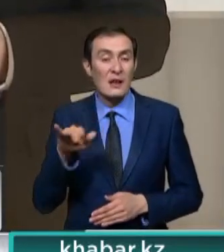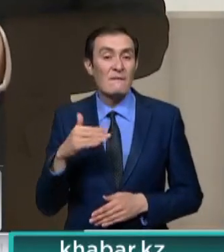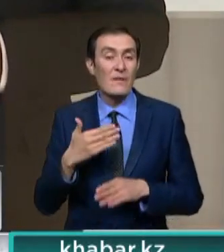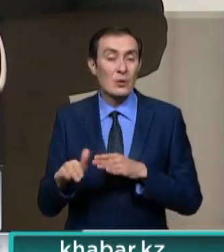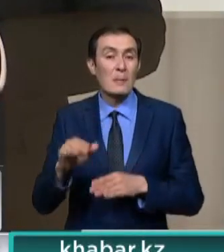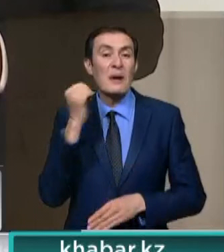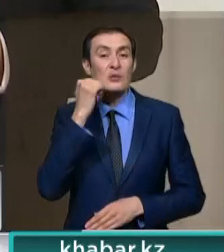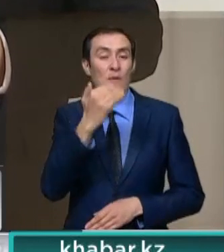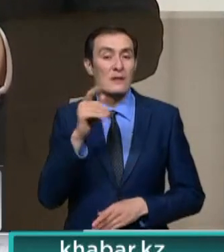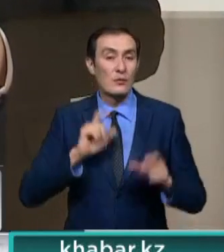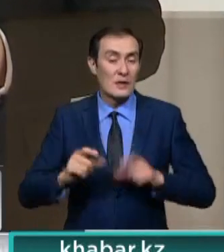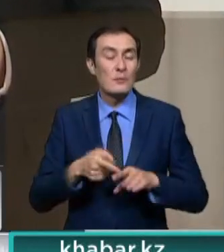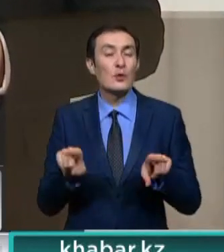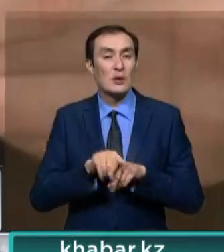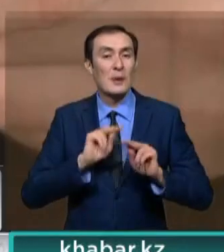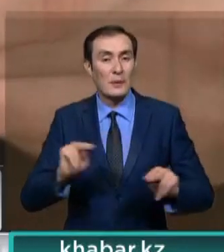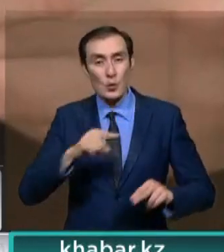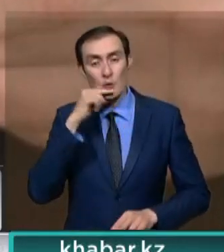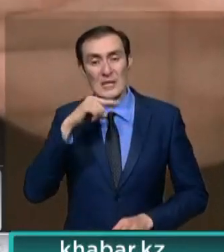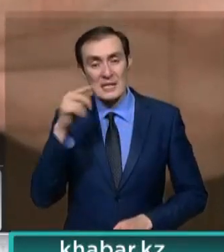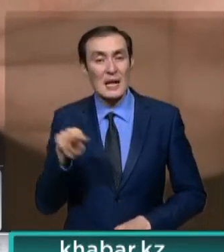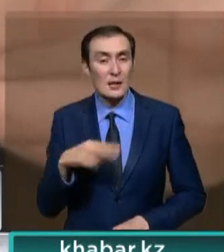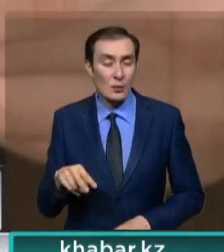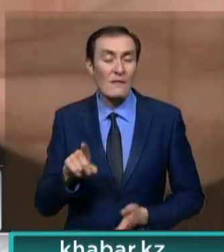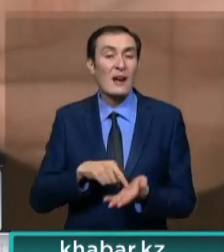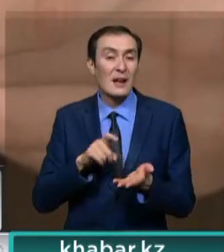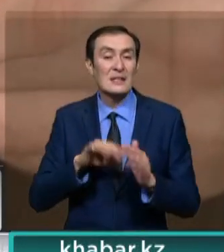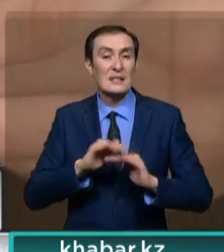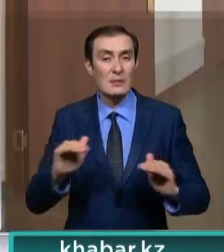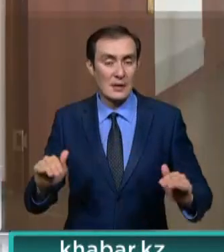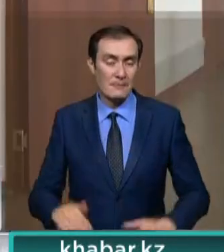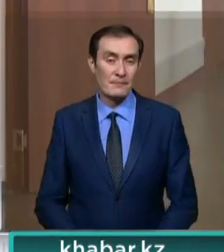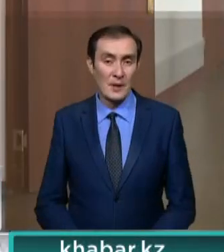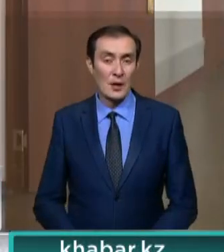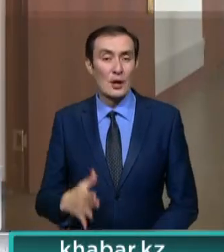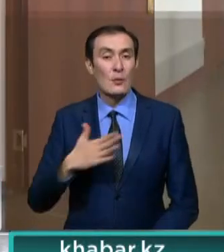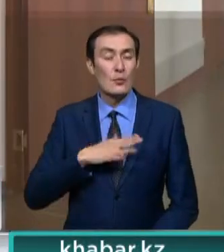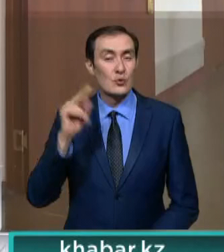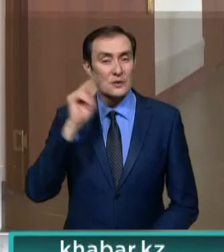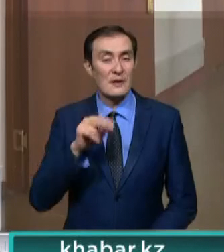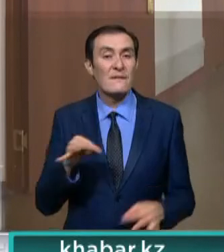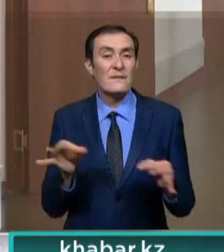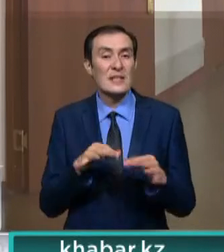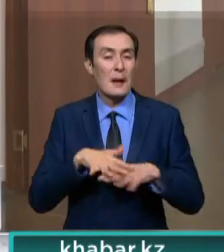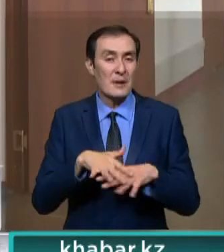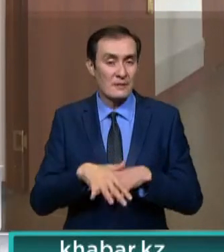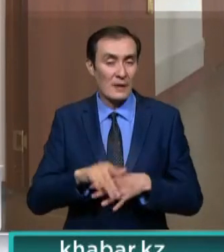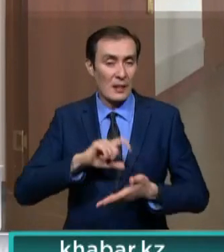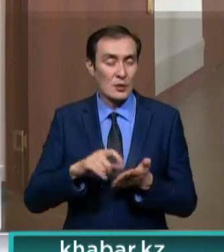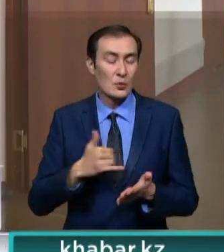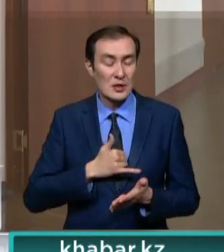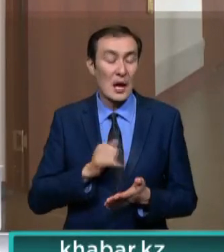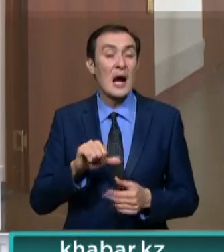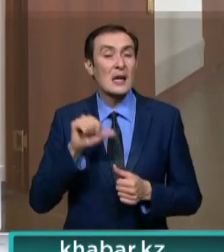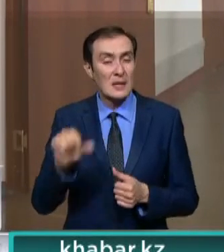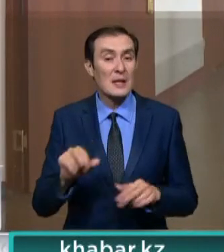Московского университета. Теперь тоже преподает русский язык и литературу карагандинским детям. Я учился в физико-математическом классе нашей гимназии, но вот